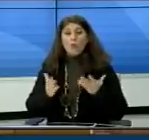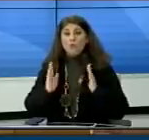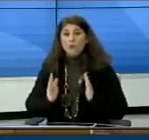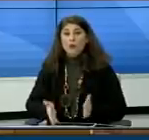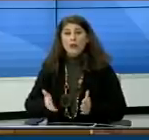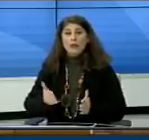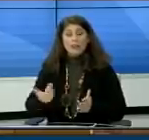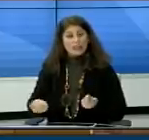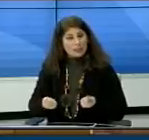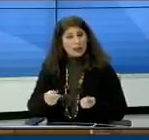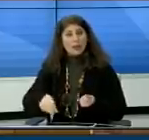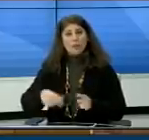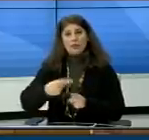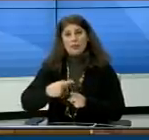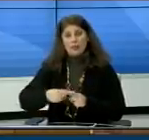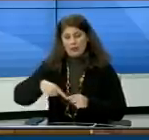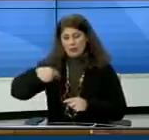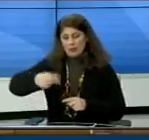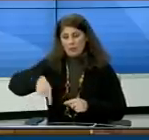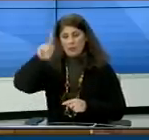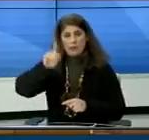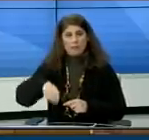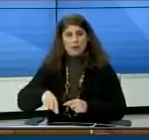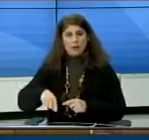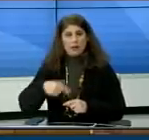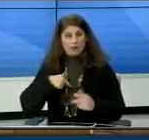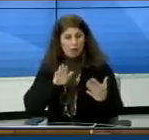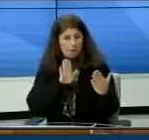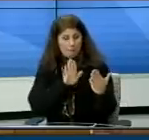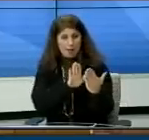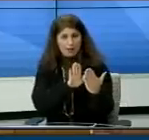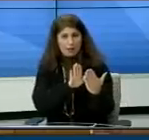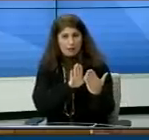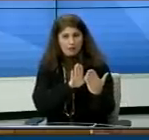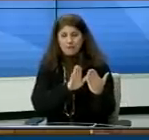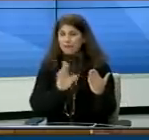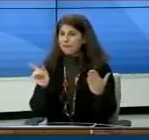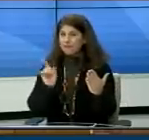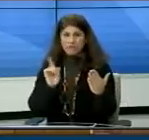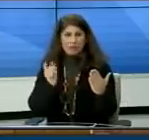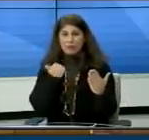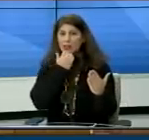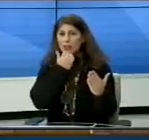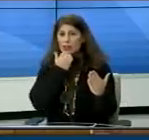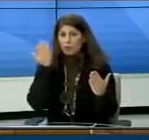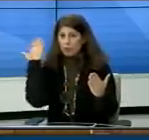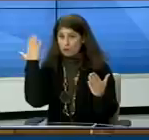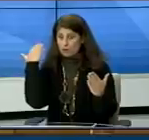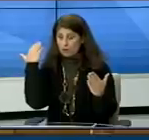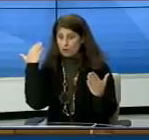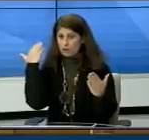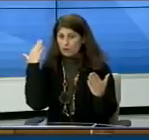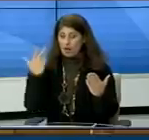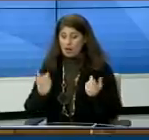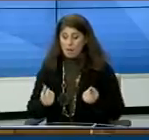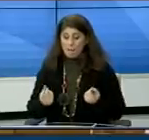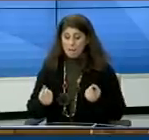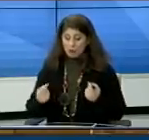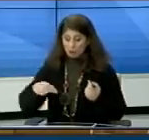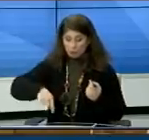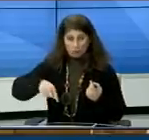είναι η πατρίδα μας την επόμενη μέρα. Γιατί απέναντί μας δεν έχουμε τα λάθη του χθες, όσο τις προκλήσεις